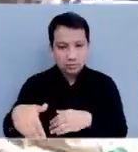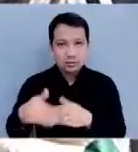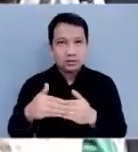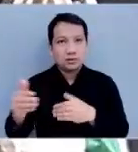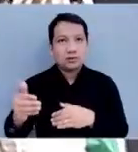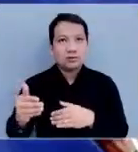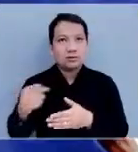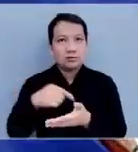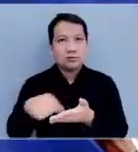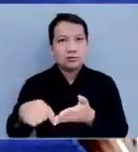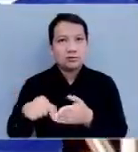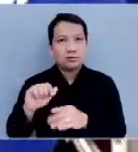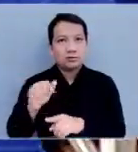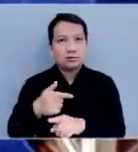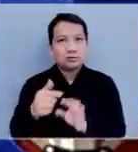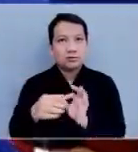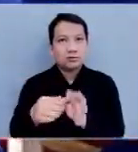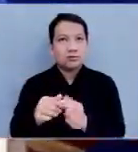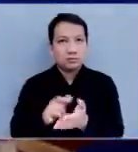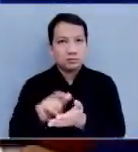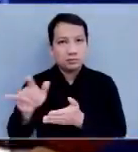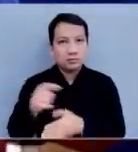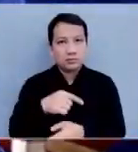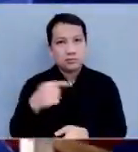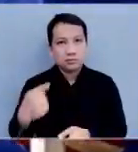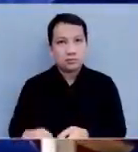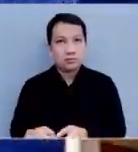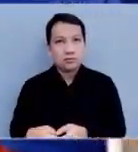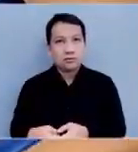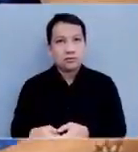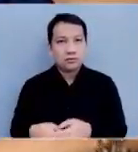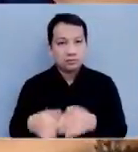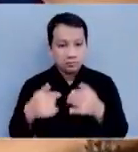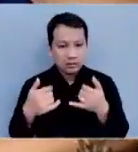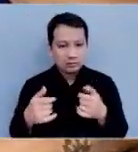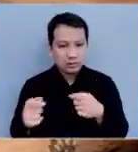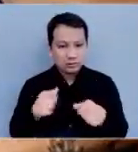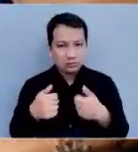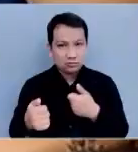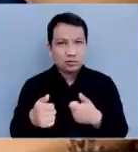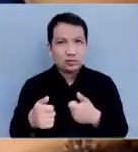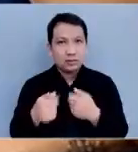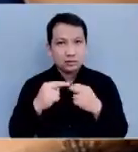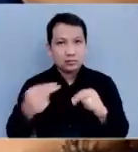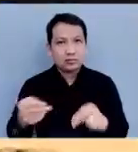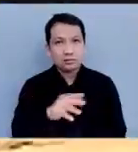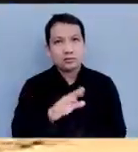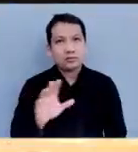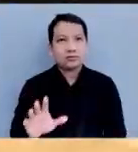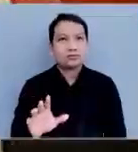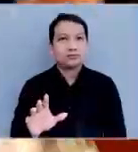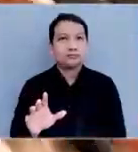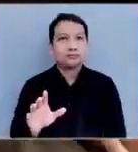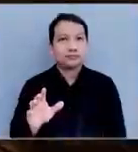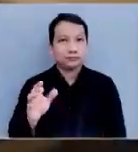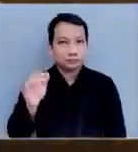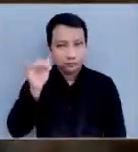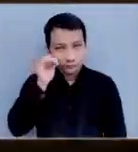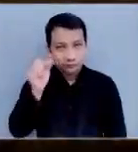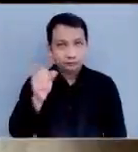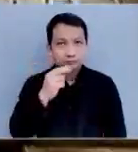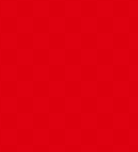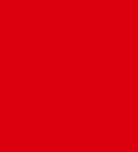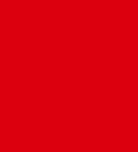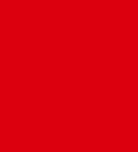unang linggo ng Agosto bago sila lumipad pa China para sa isang packet tournament. Nagbabalita mula sa Frontline, Ian Suyu,